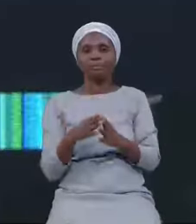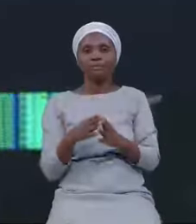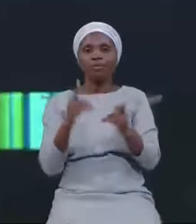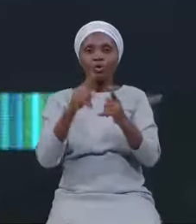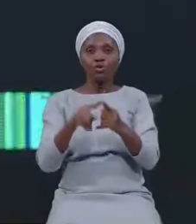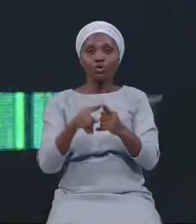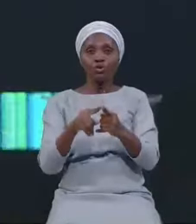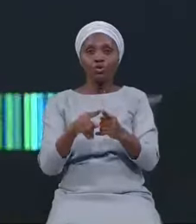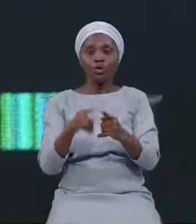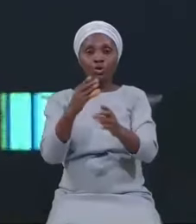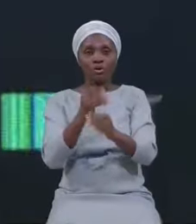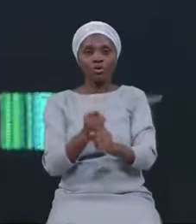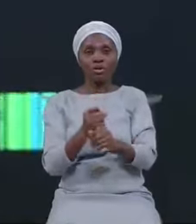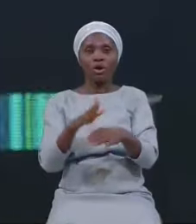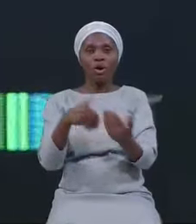les formes